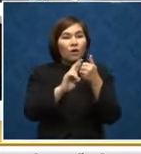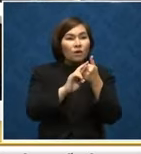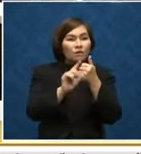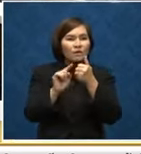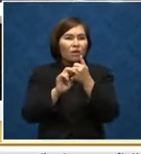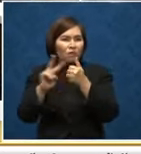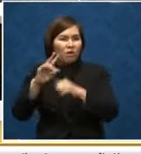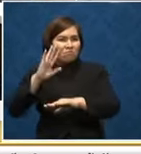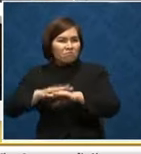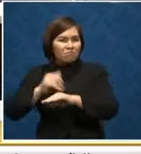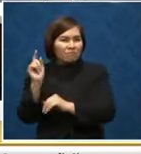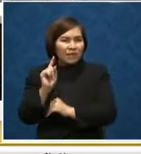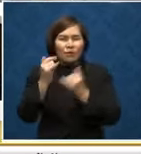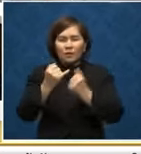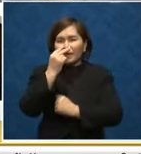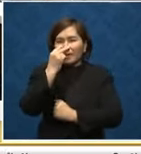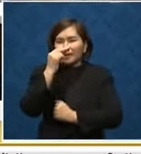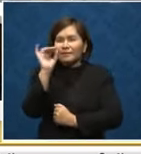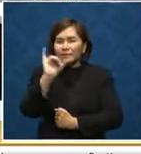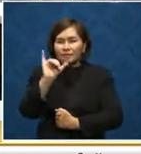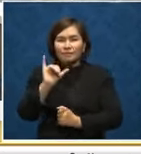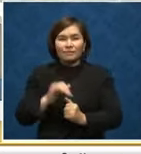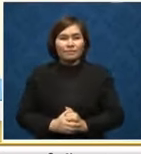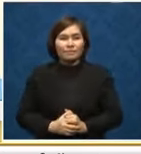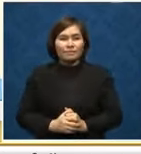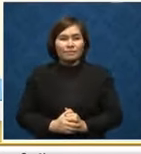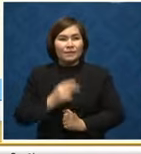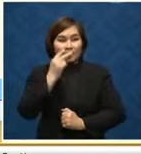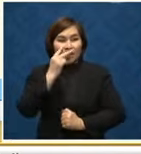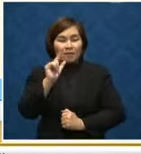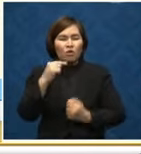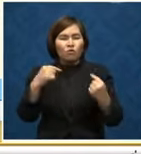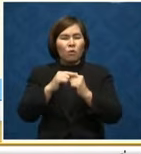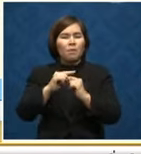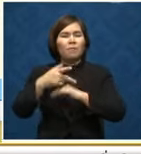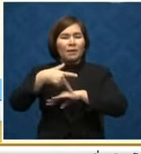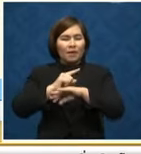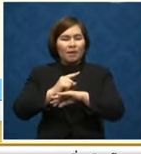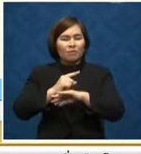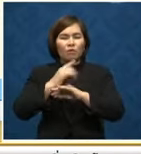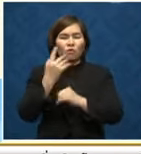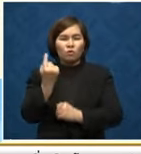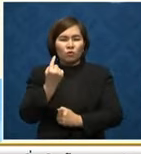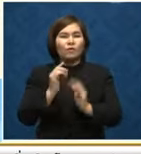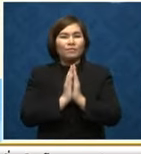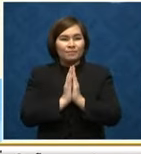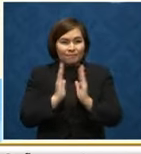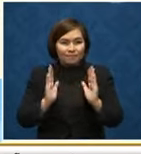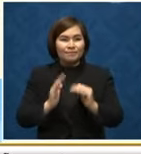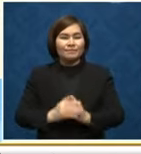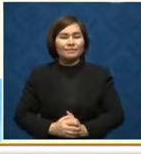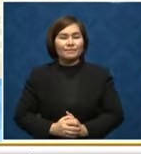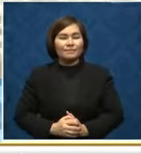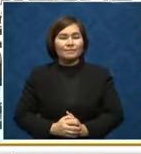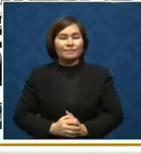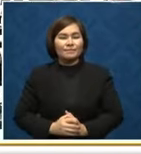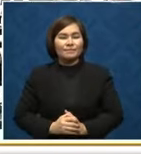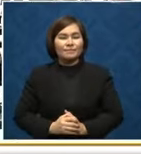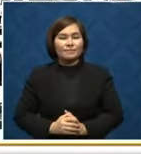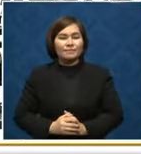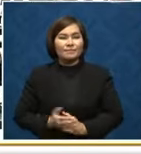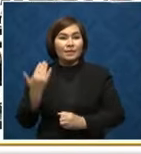2ด้วยนะครับวันนี้ยังไม่เห็นฝีมือทั้ง2ท่านเห็นเฉพาะฝีมือของท่านประธานครับขอบคุณครับ ขอบคุณท่านอดิศรม